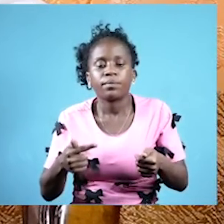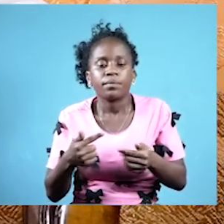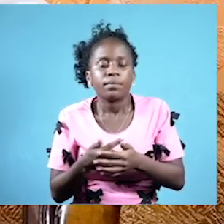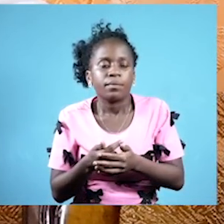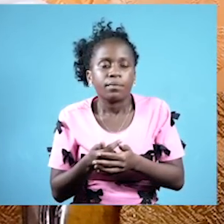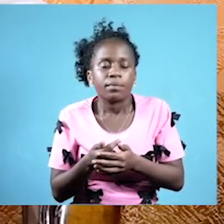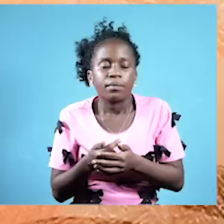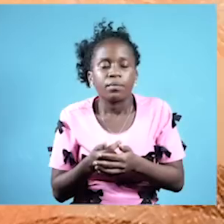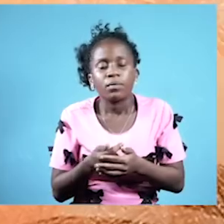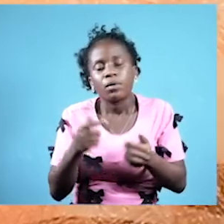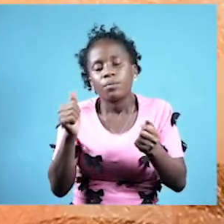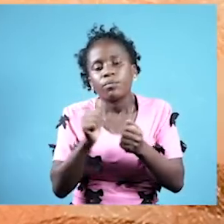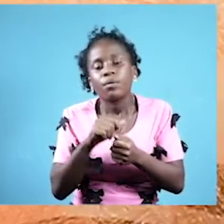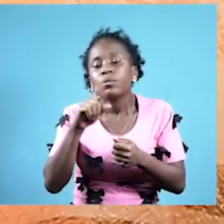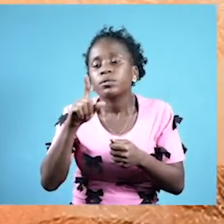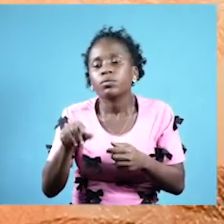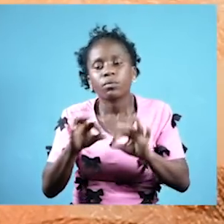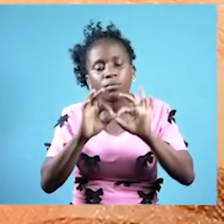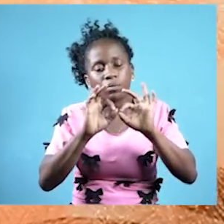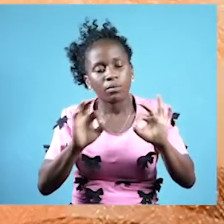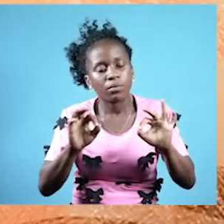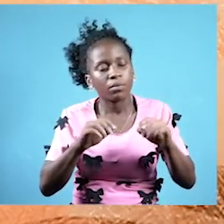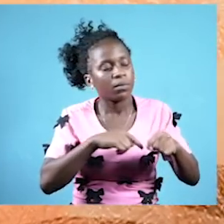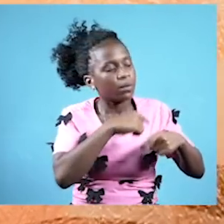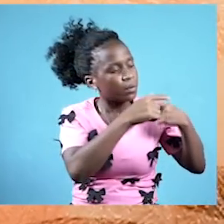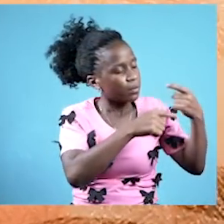mambo yatakuwa mazuri. Kiwanda chako kilikuwa kina hisa